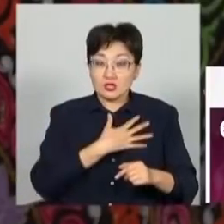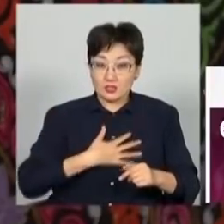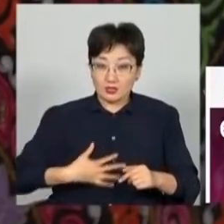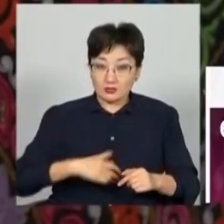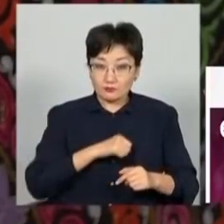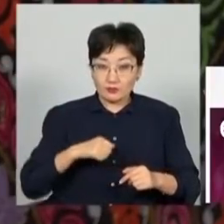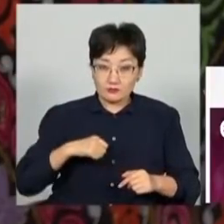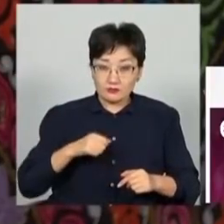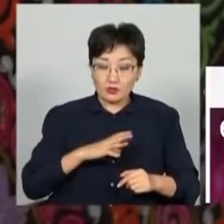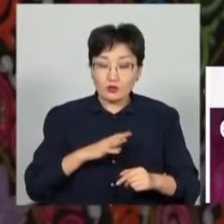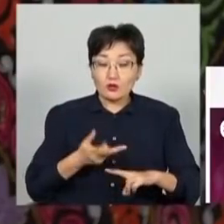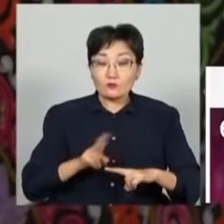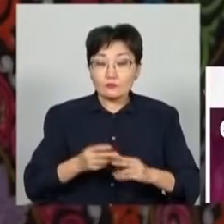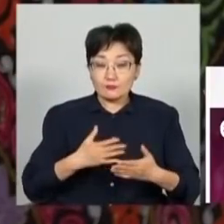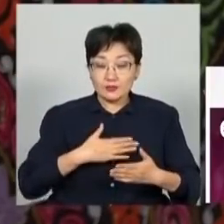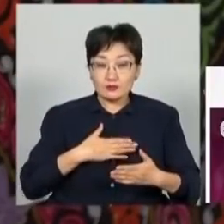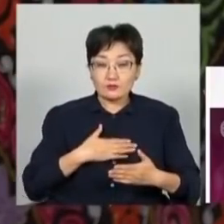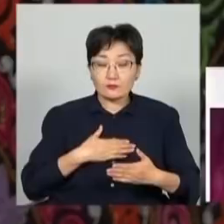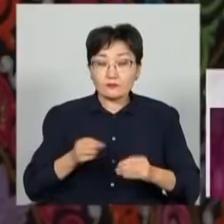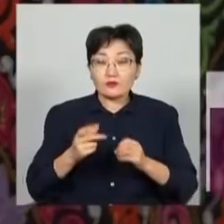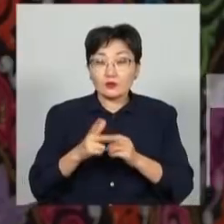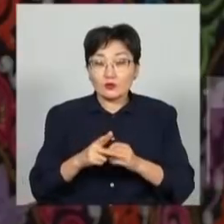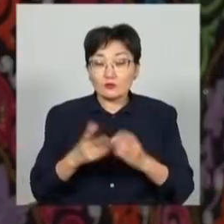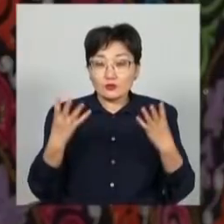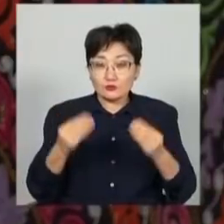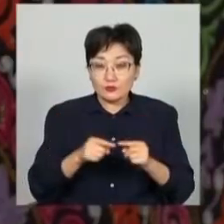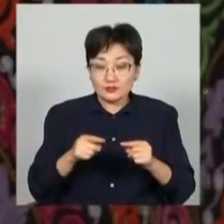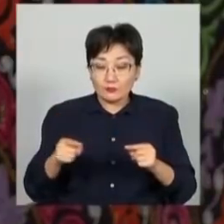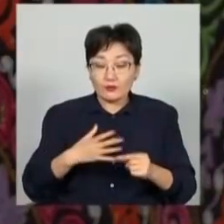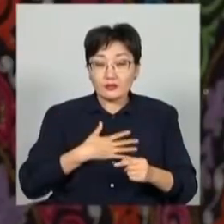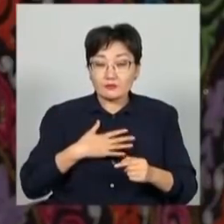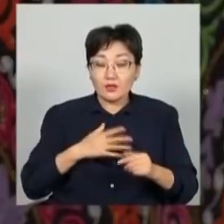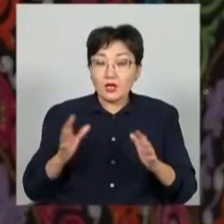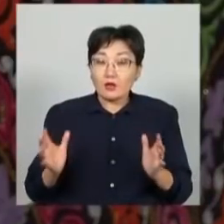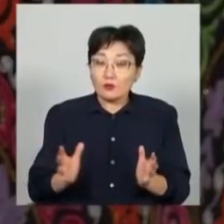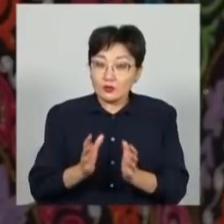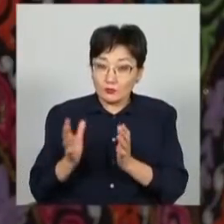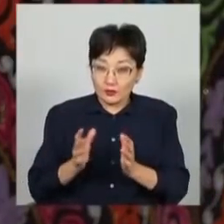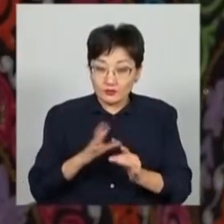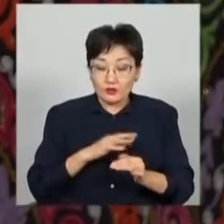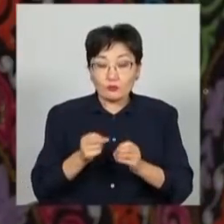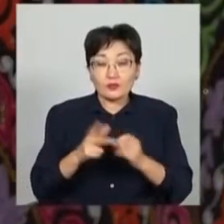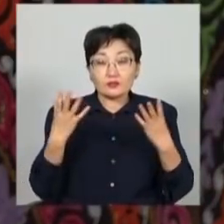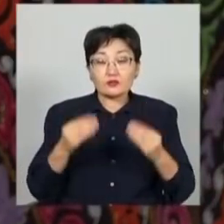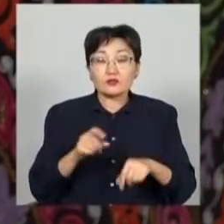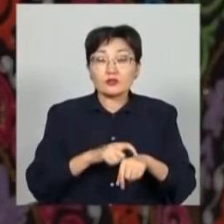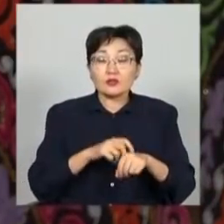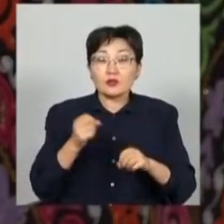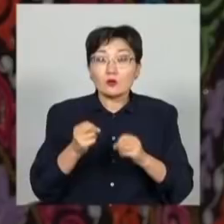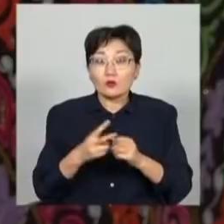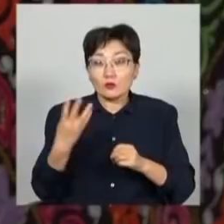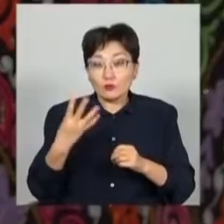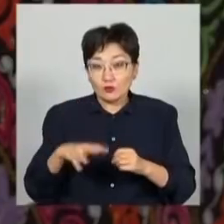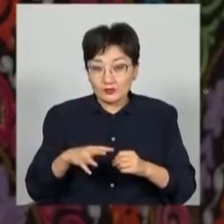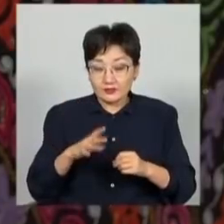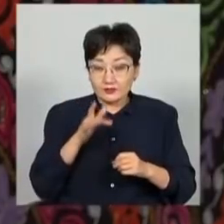kaldı. Sonmen men 13 gününe deyin ol menin kamkorluğumda boldu. 13 günü saat 12:40